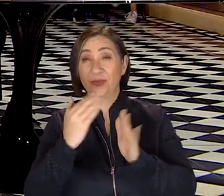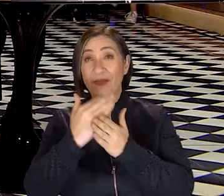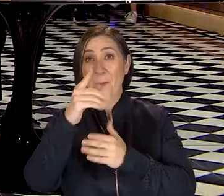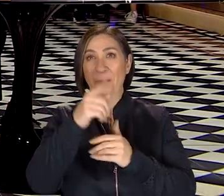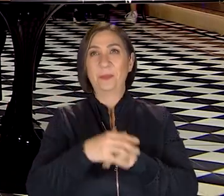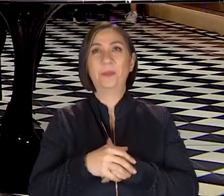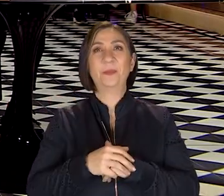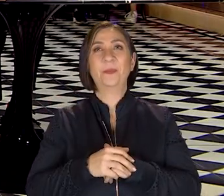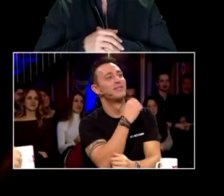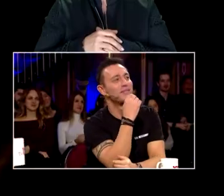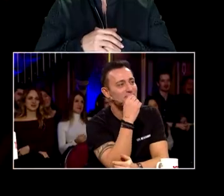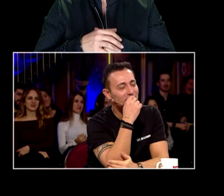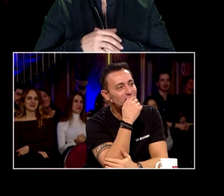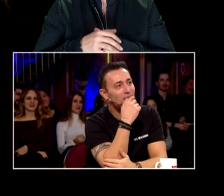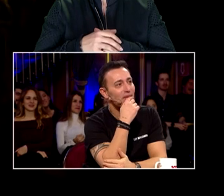Devam.